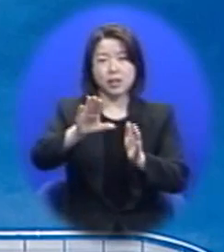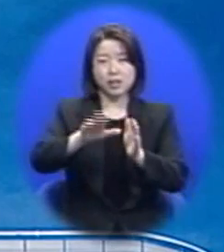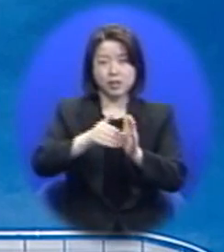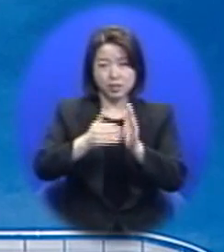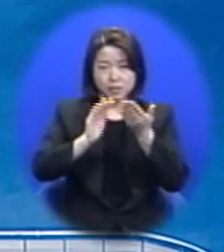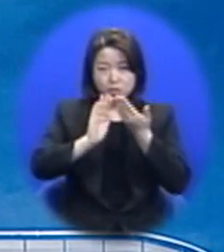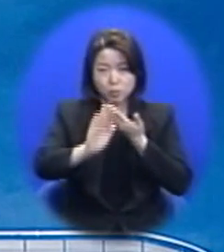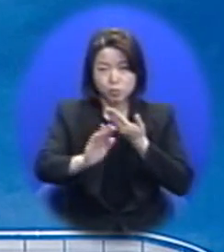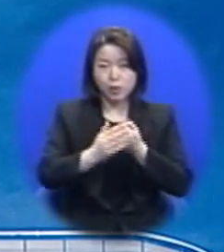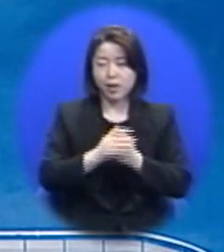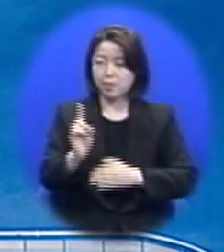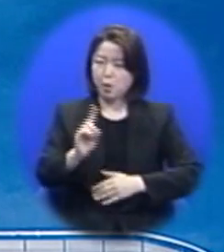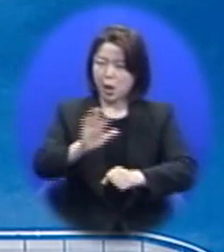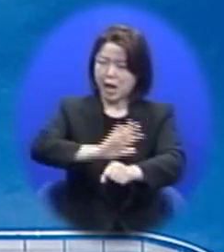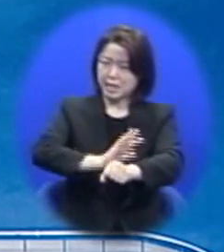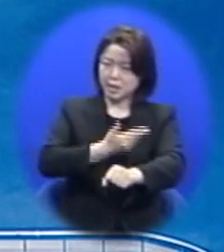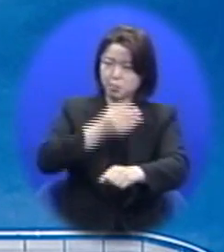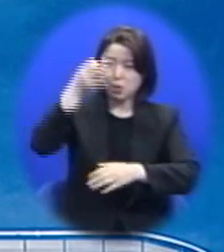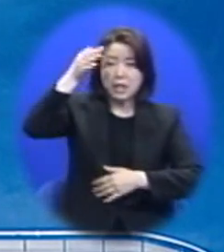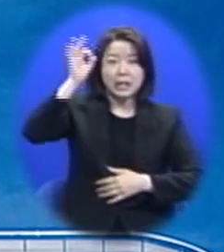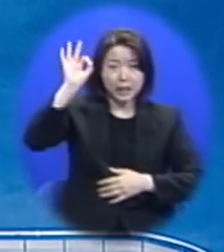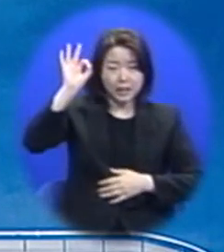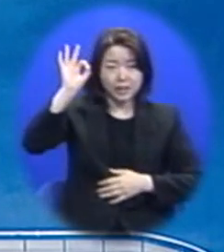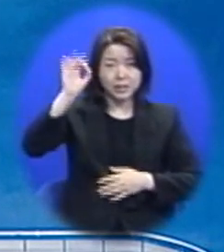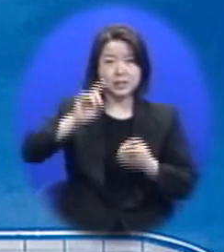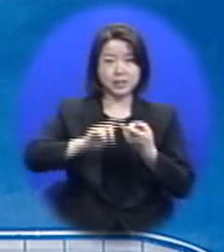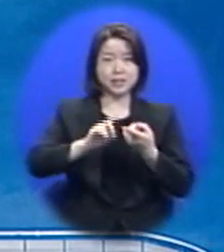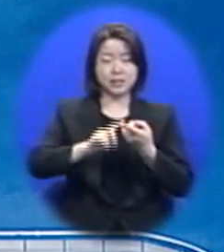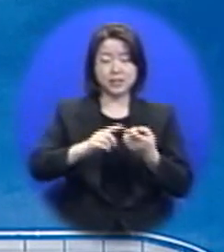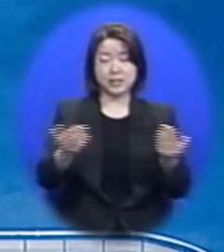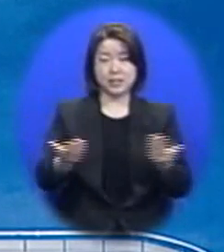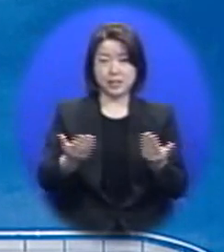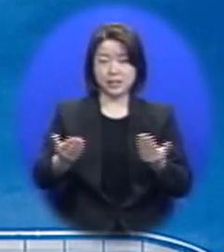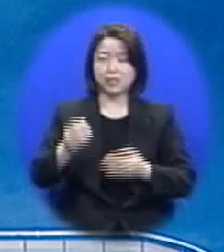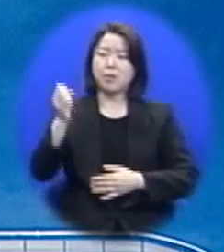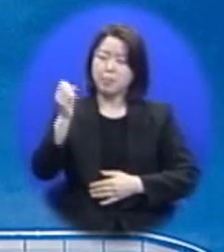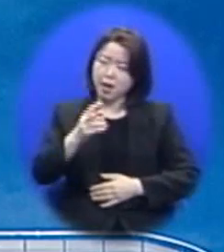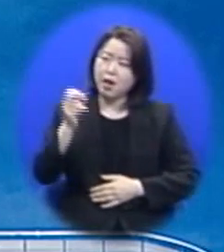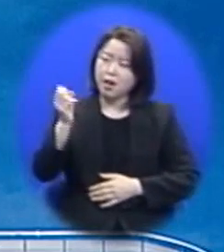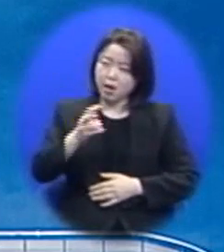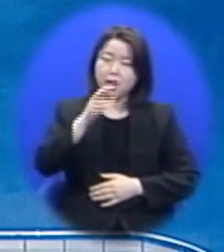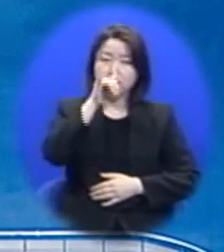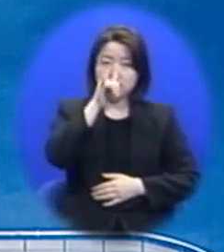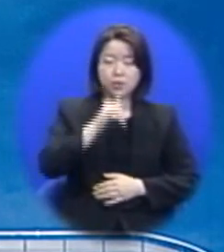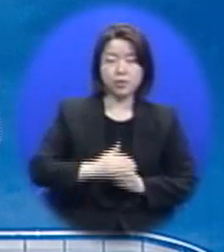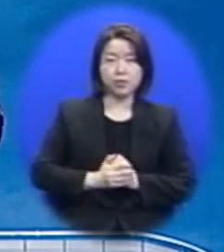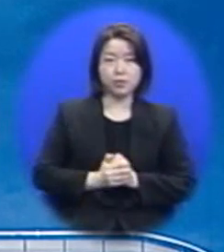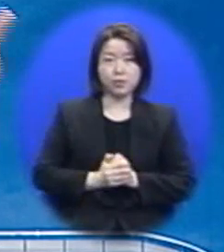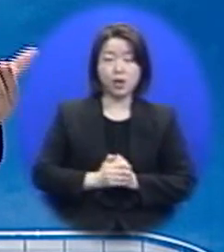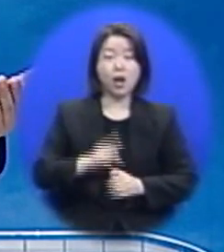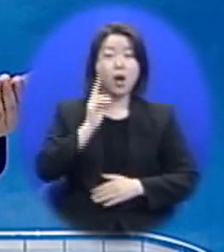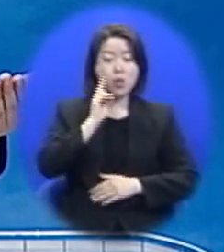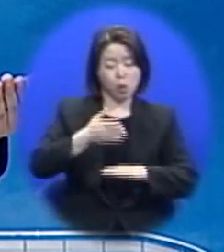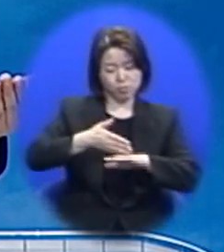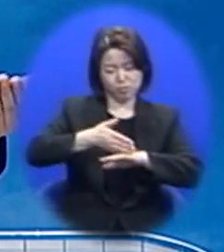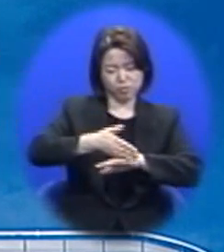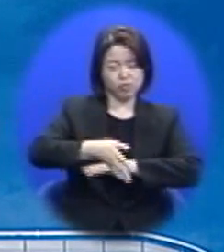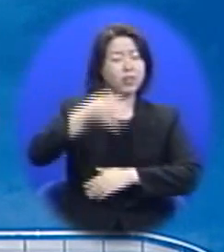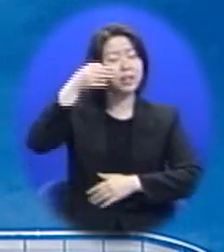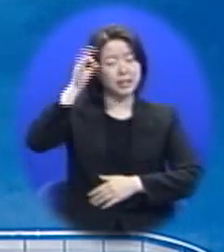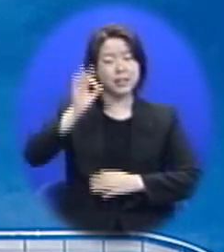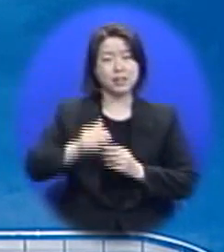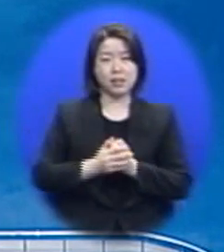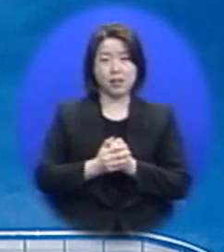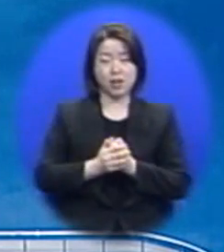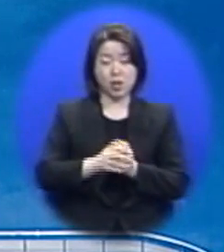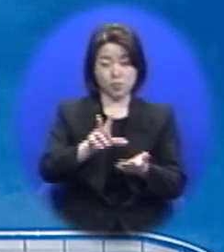뭐가 잘못됐다는 것을 깨닫는 일을 반복합니다. 너무 늦게 깨닫는 거예요.